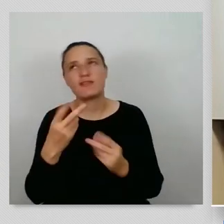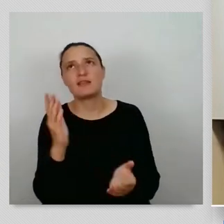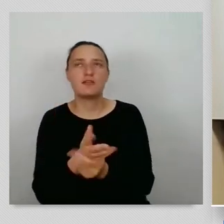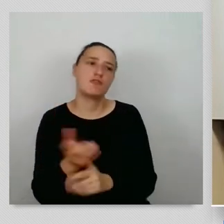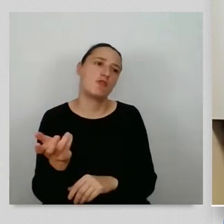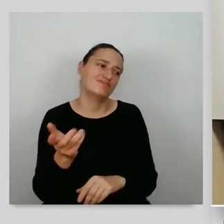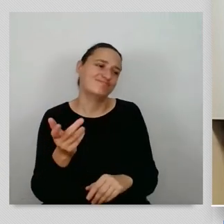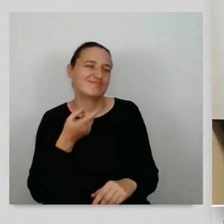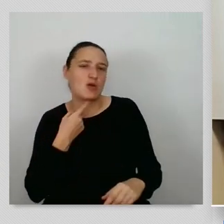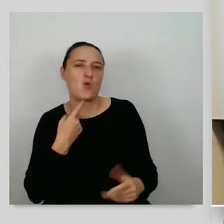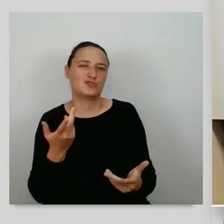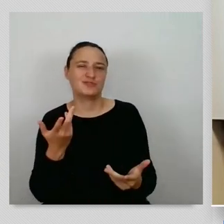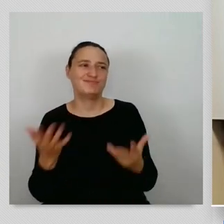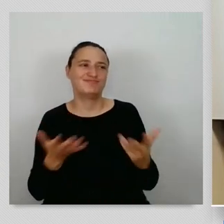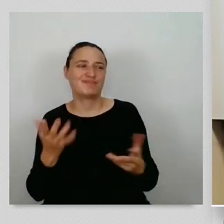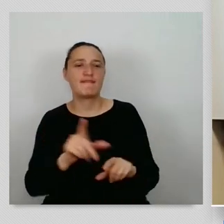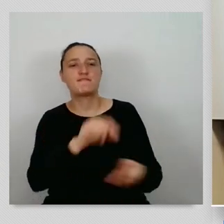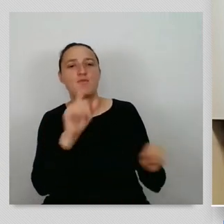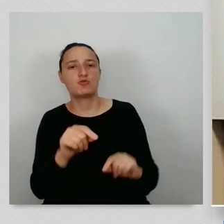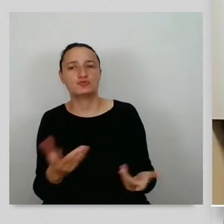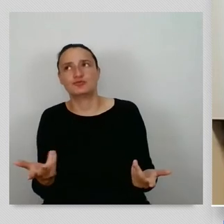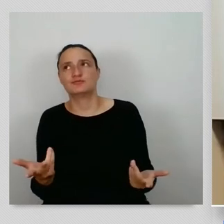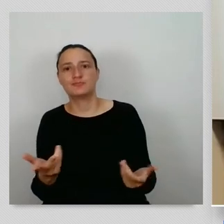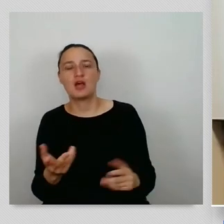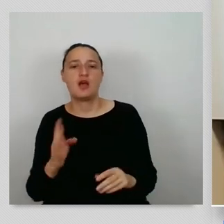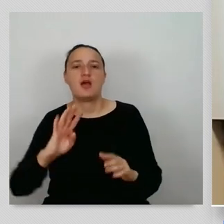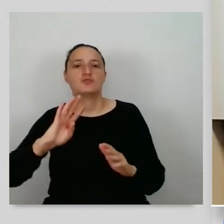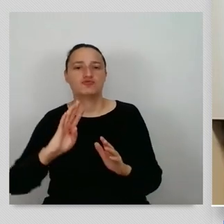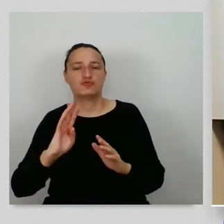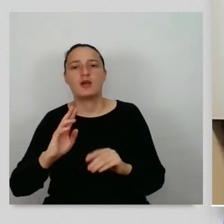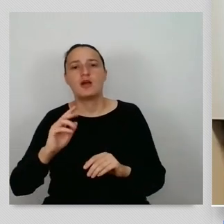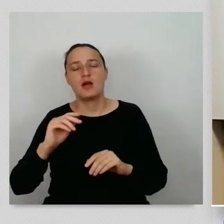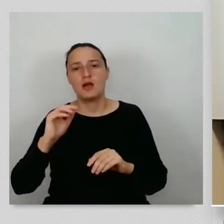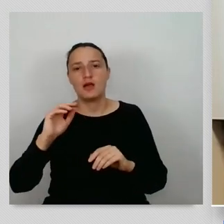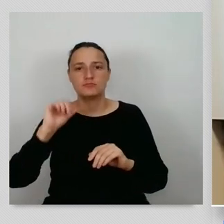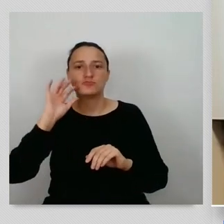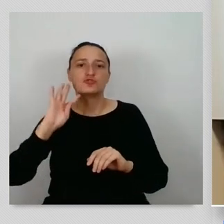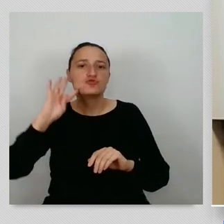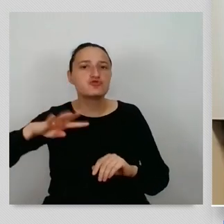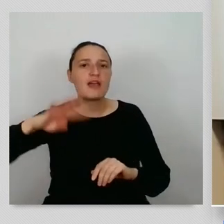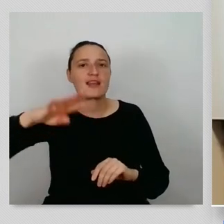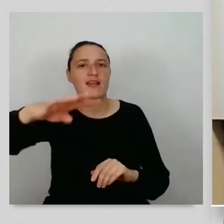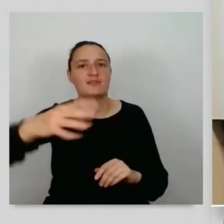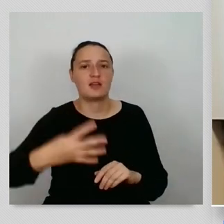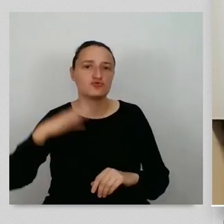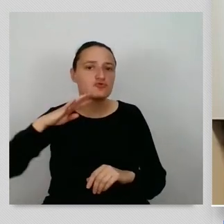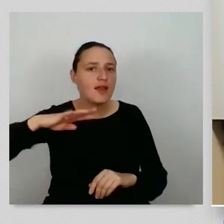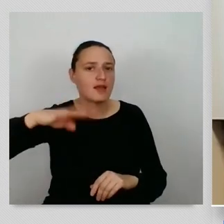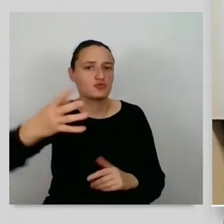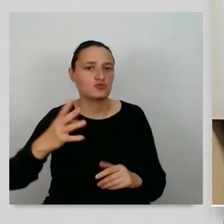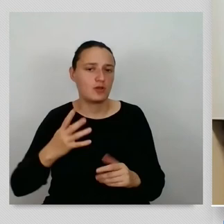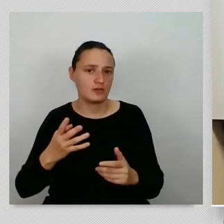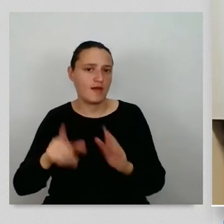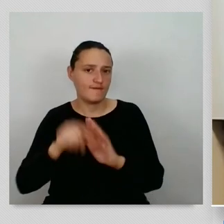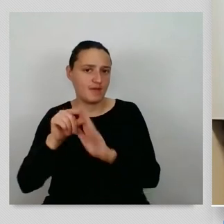głosem, tak jak mamy głos wyborczy raz na 4 lata, tak? Wybieramy parlament. Czyli żeby mieli realny wpływ, ale